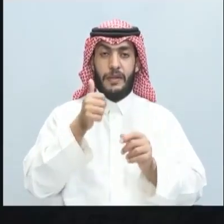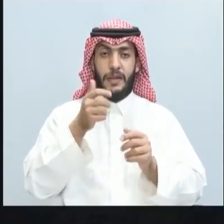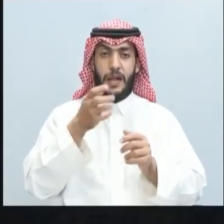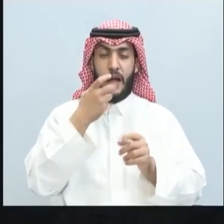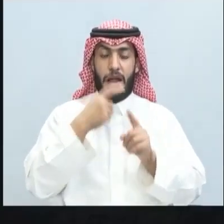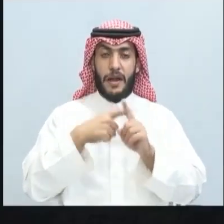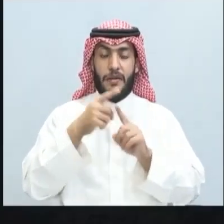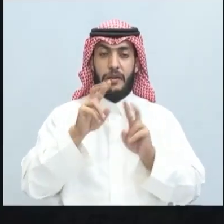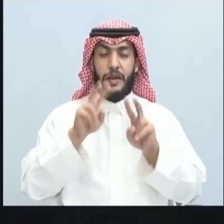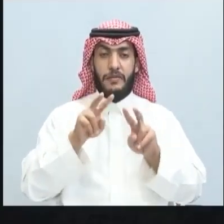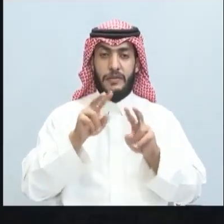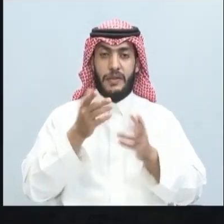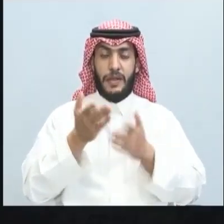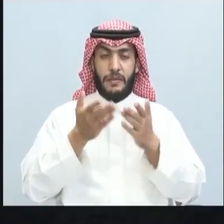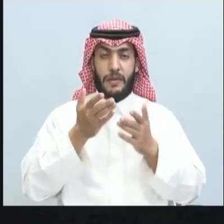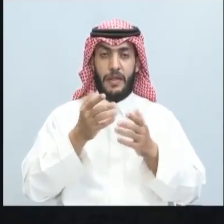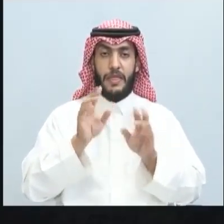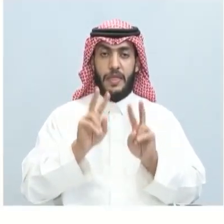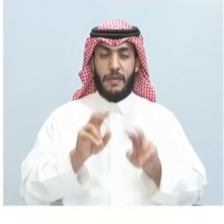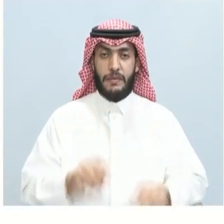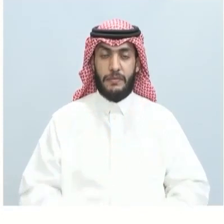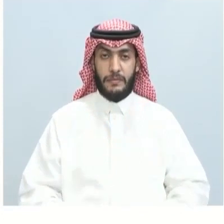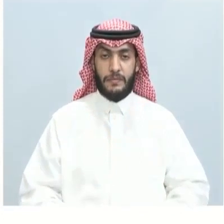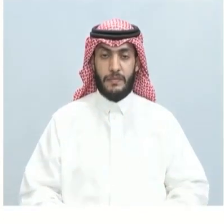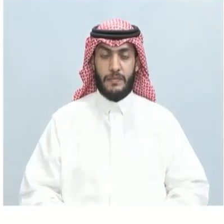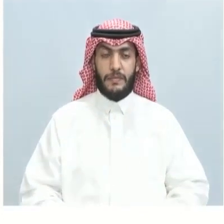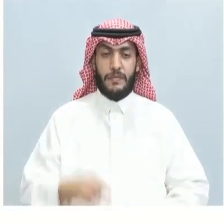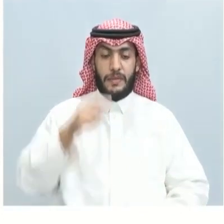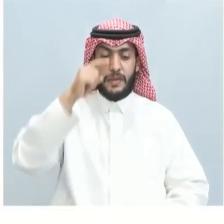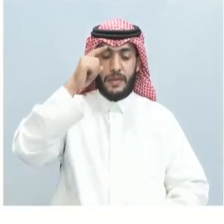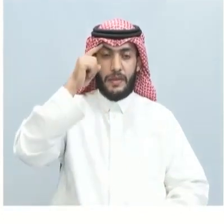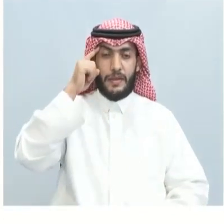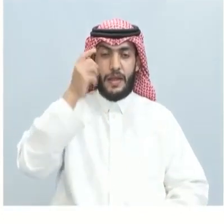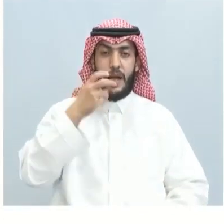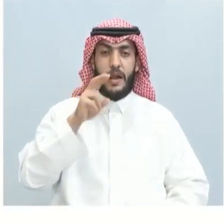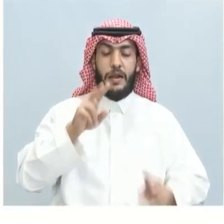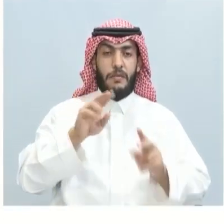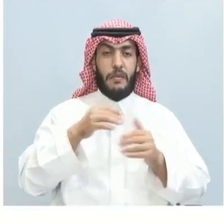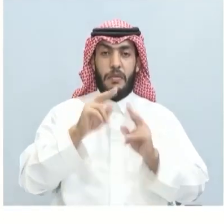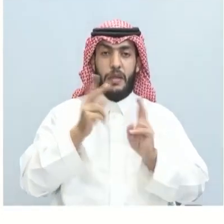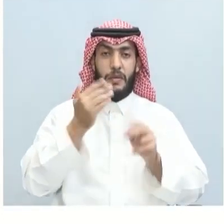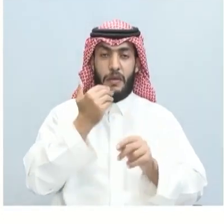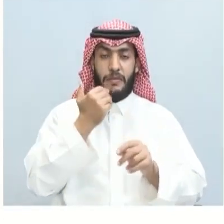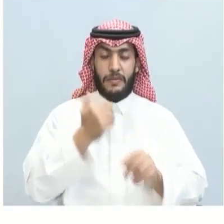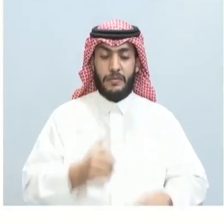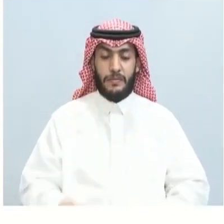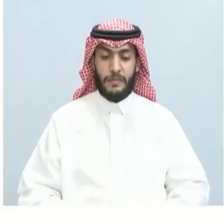درجه الحراره ستتغير قيمه الثابت عندما قمنا بتثبيت درجه الحراره لن يتغير